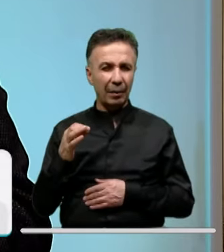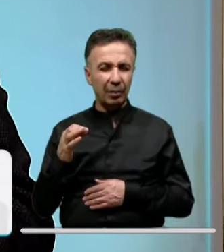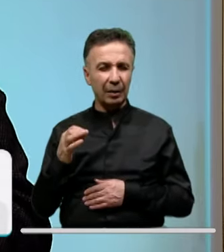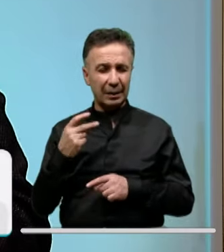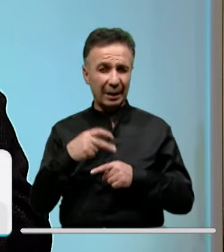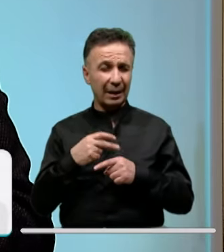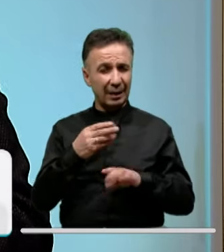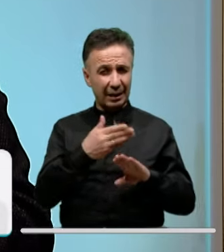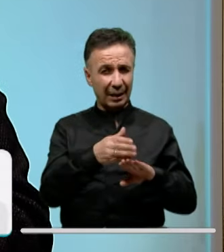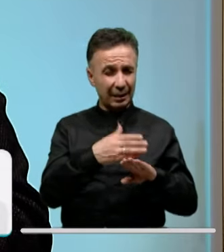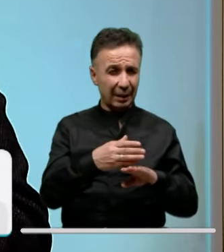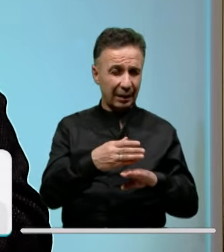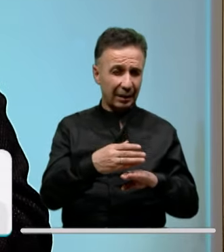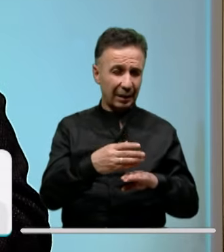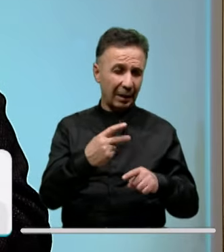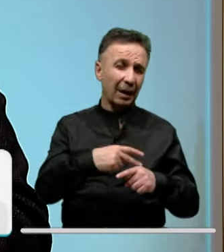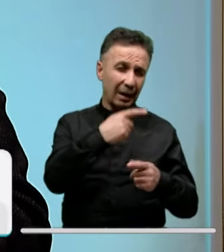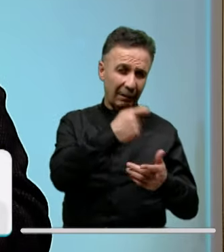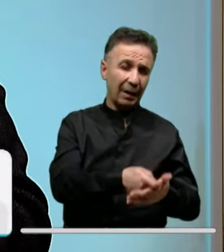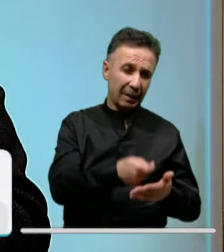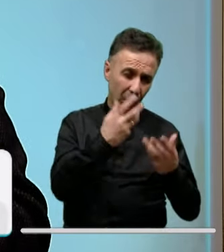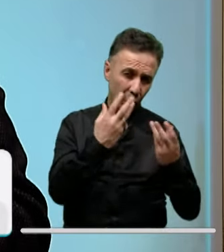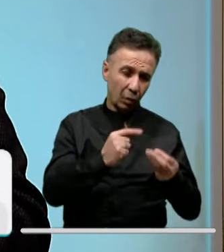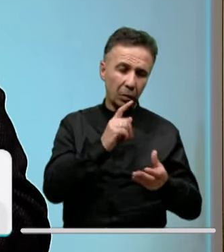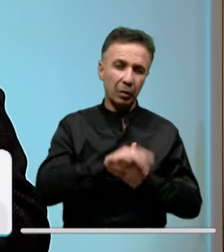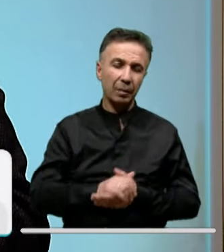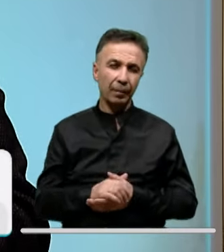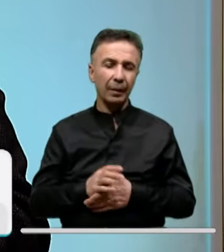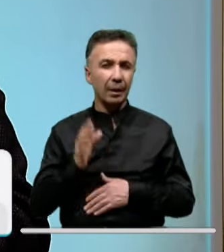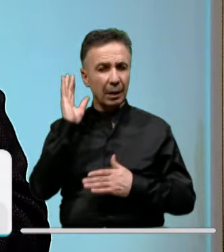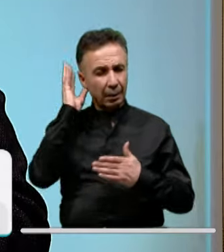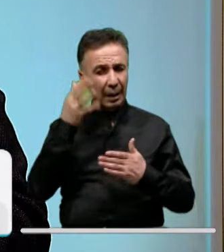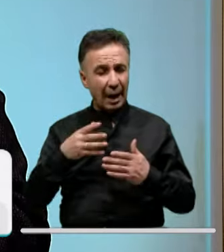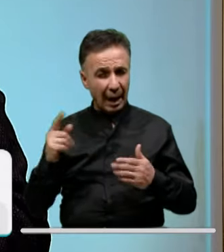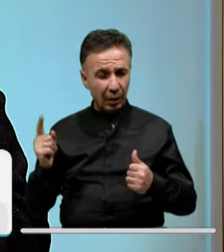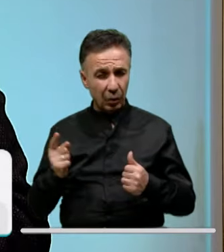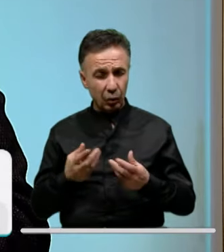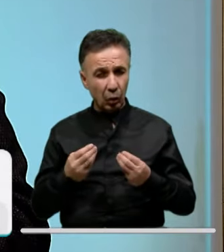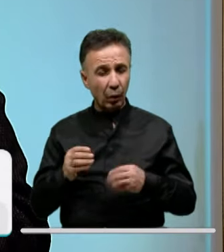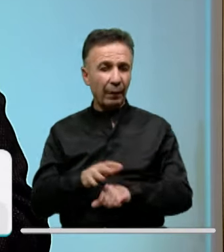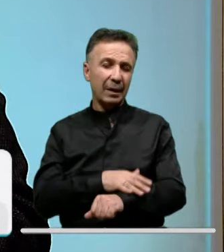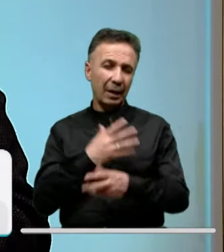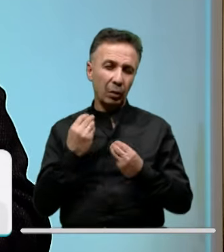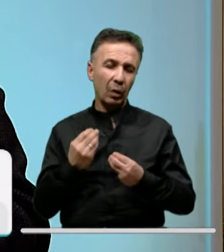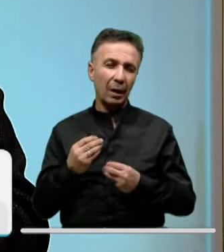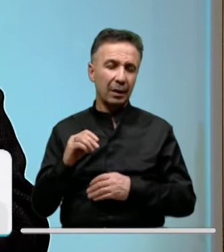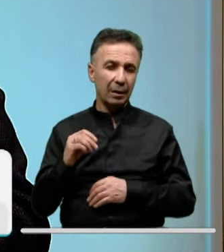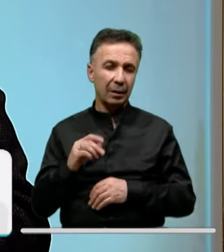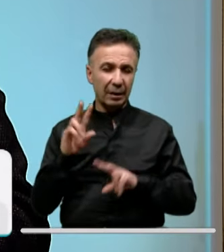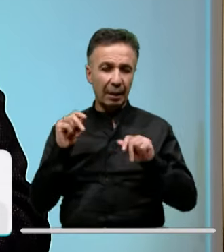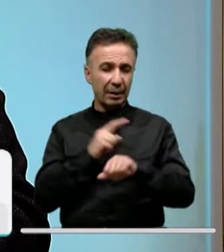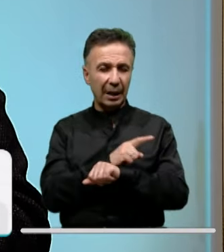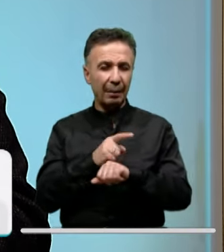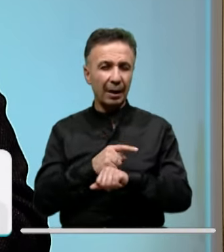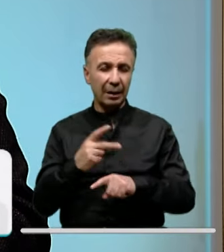vereyim. O zaman da şöyle bir durumla karşı karşıyayız. Hani ibadetlerin en faziletli olanı zamanında, gününde ödenmesidir. Tabii ki. Hatta ilgili